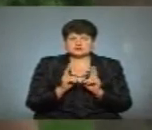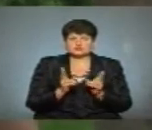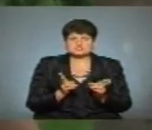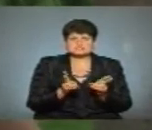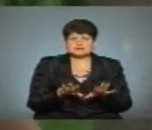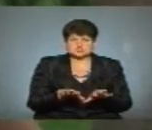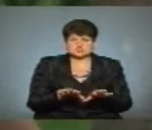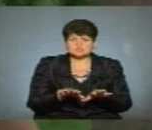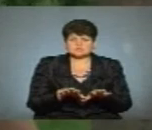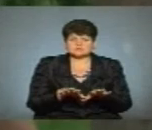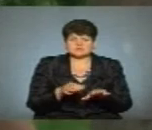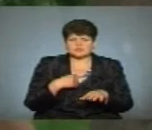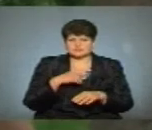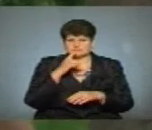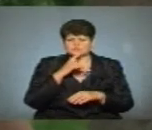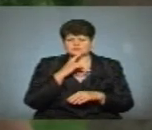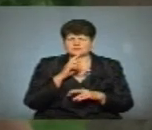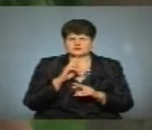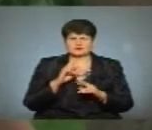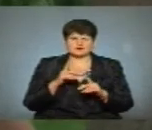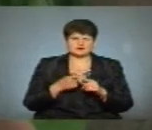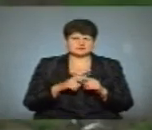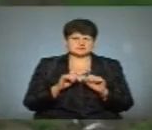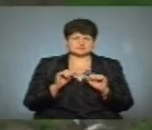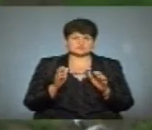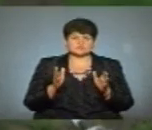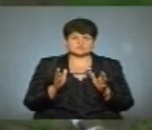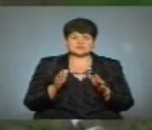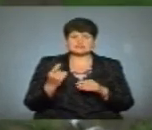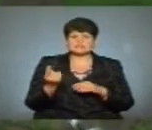залишив. Я не розумію, як це можливо.